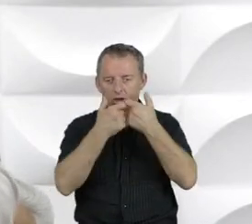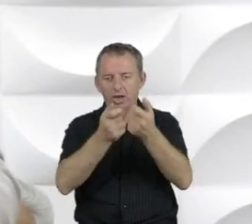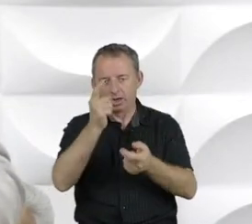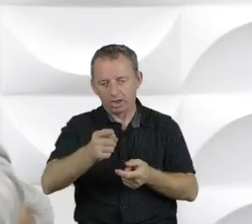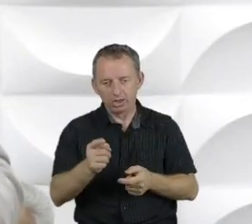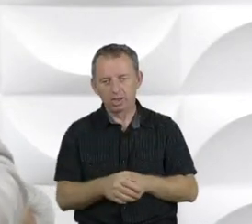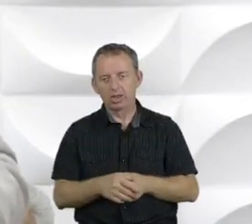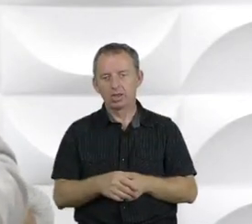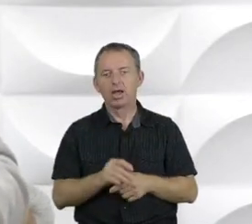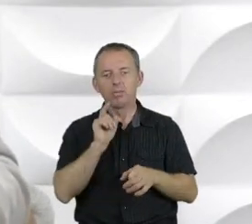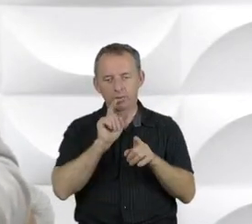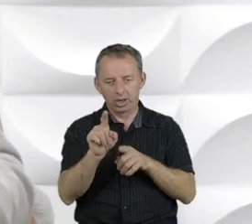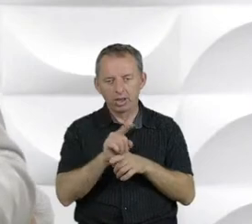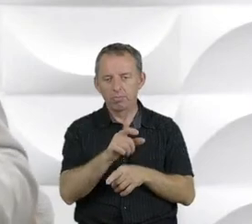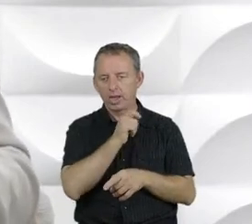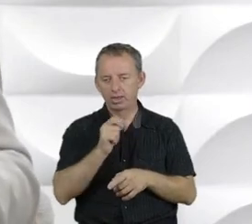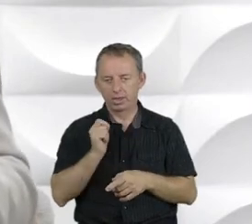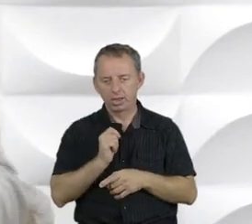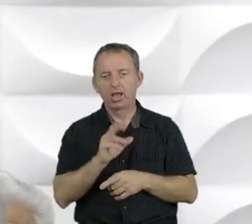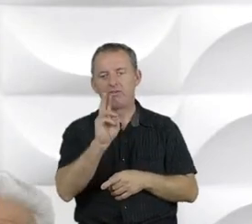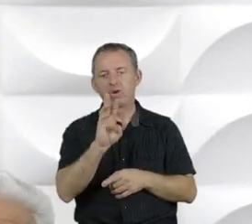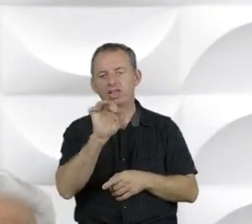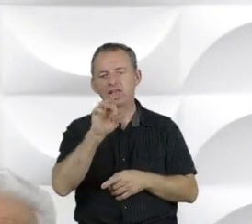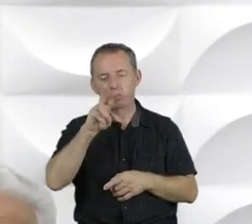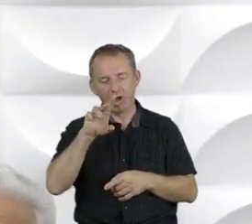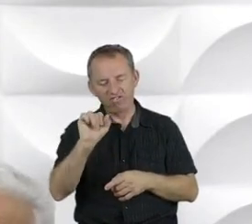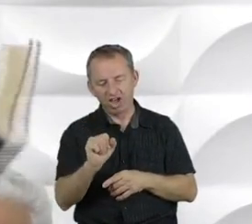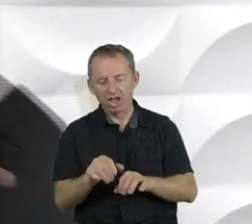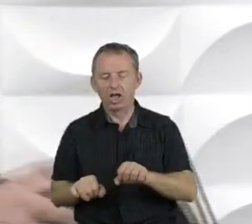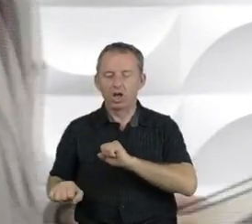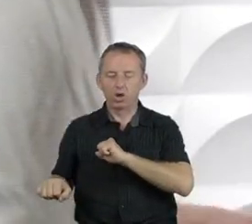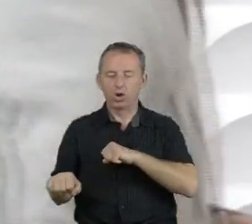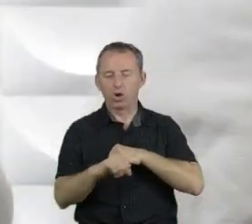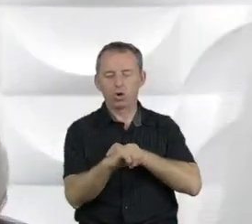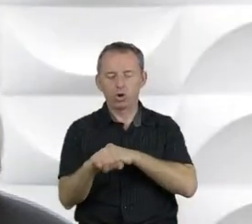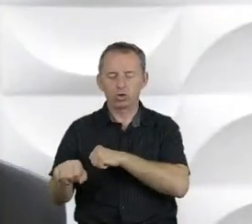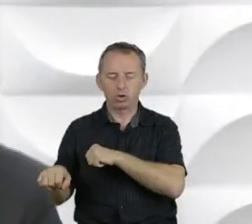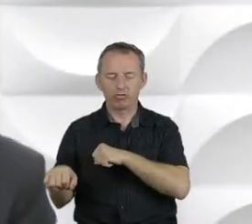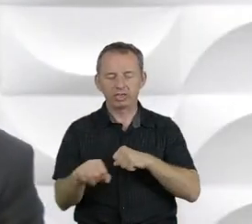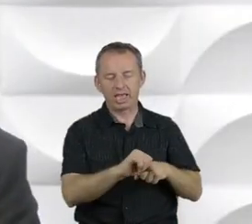kazania zapraszam brata, pastora Władysława Kosowskiego.